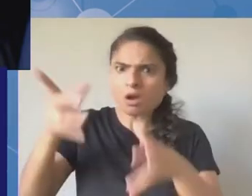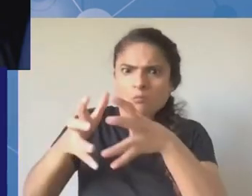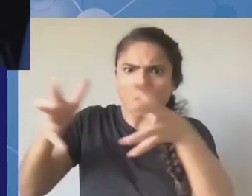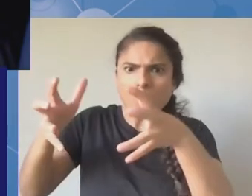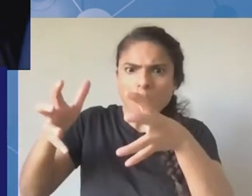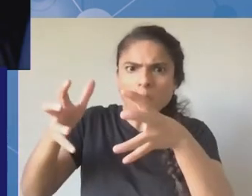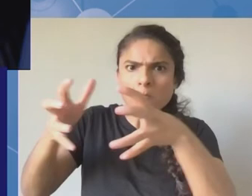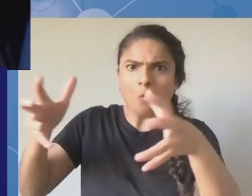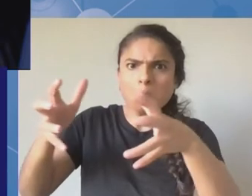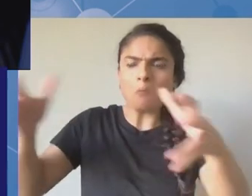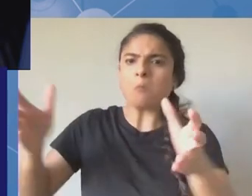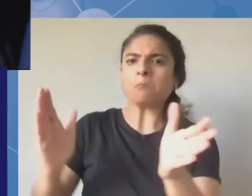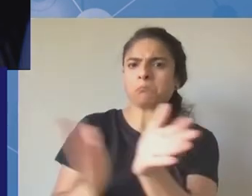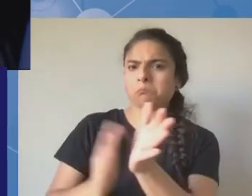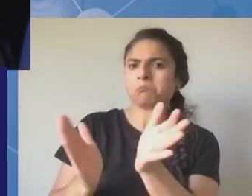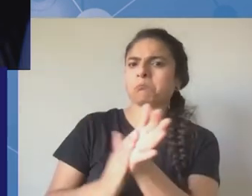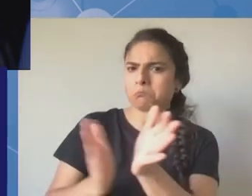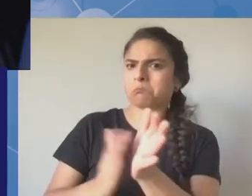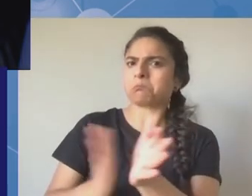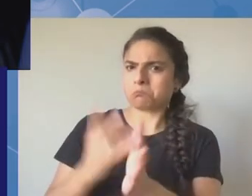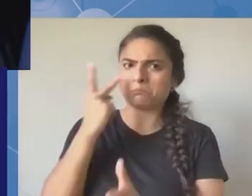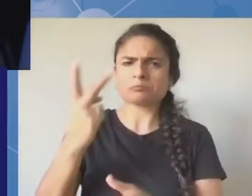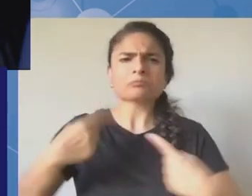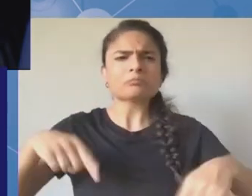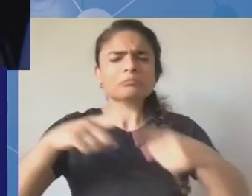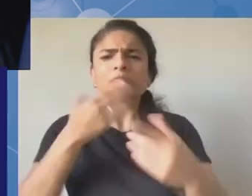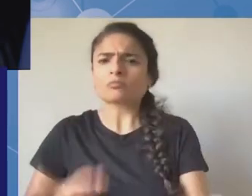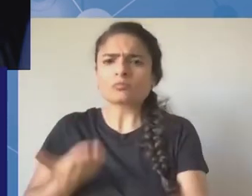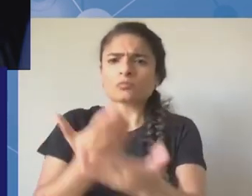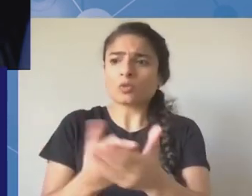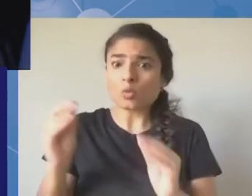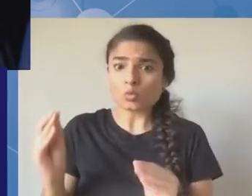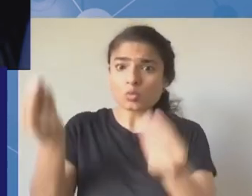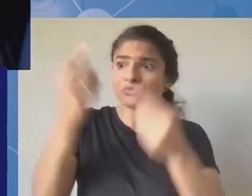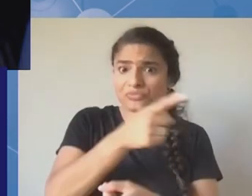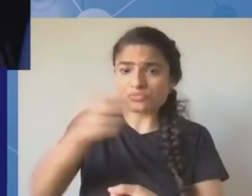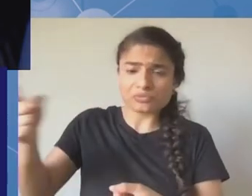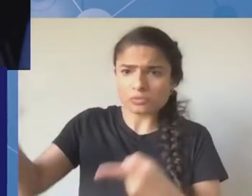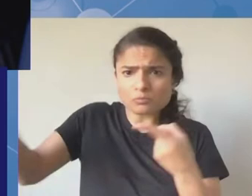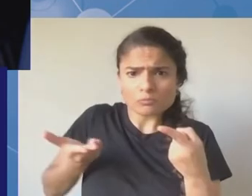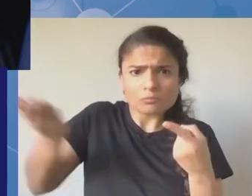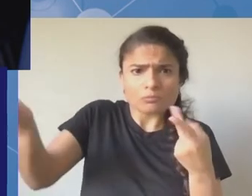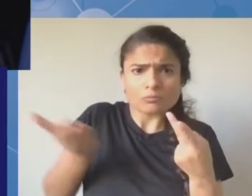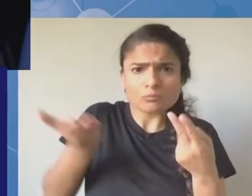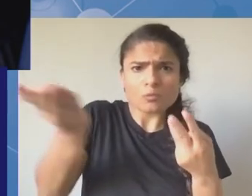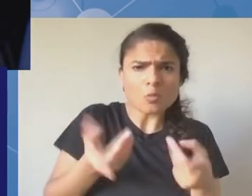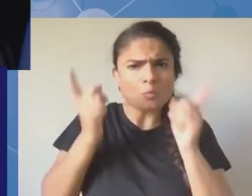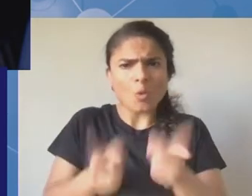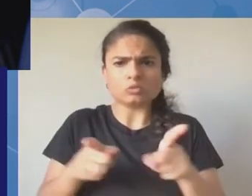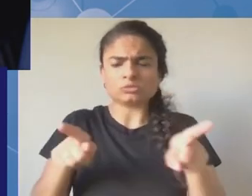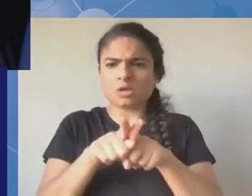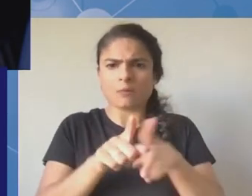يشاركون في قمم IGF الرقمية، فتوصياتنا نحن وهذا استنتاج